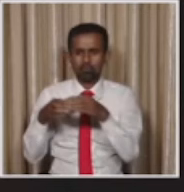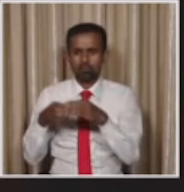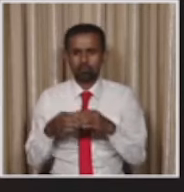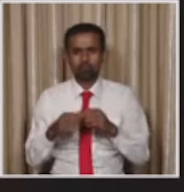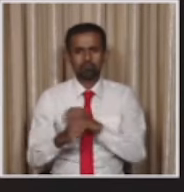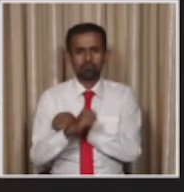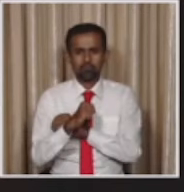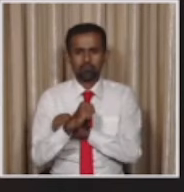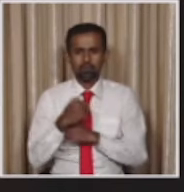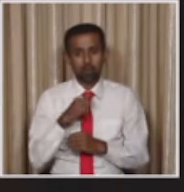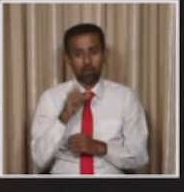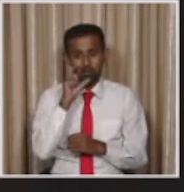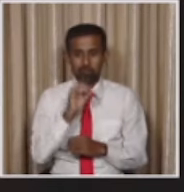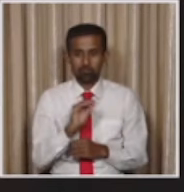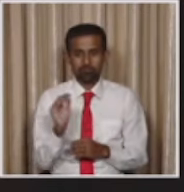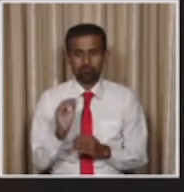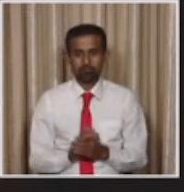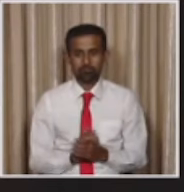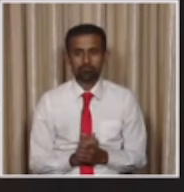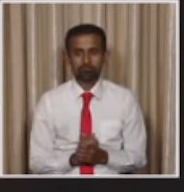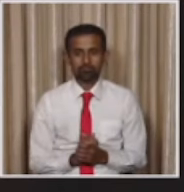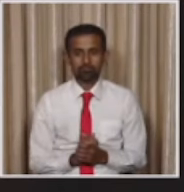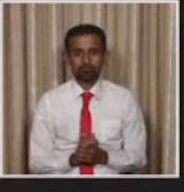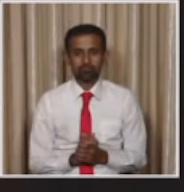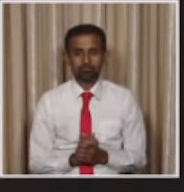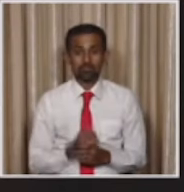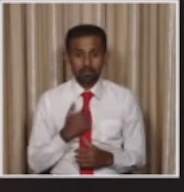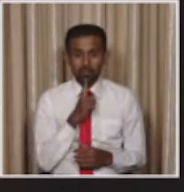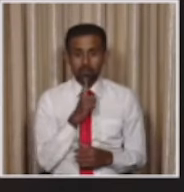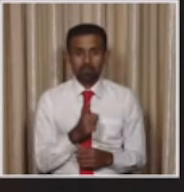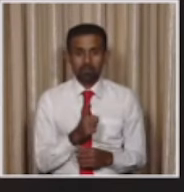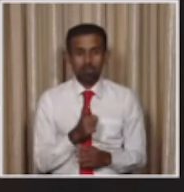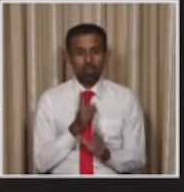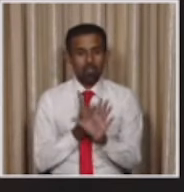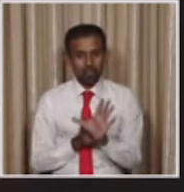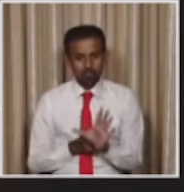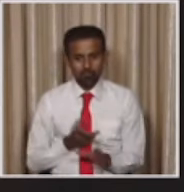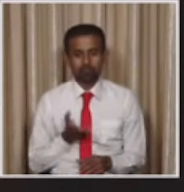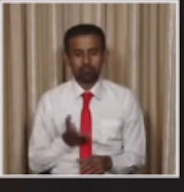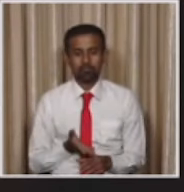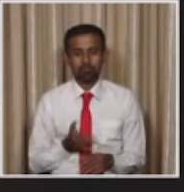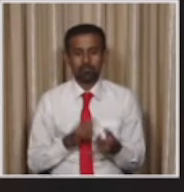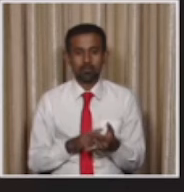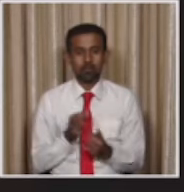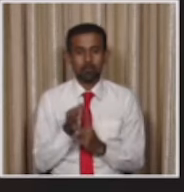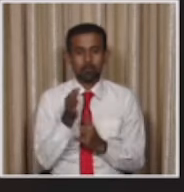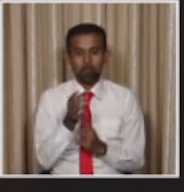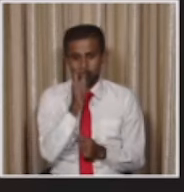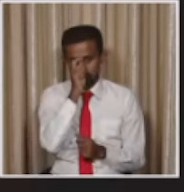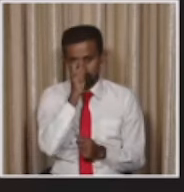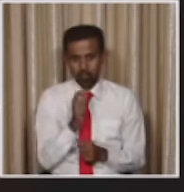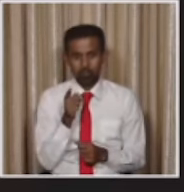ශක්තිමත්ද කියන එක අපි බලාගෙන ඉන්නවා. ඒ නිසාම අපි කියන්න කැමතියි නිරන්තරයෙන්ම සජිත් ප්‍රේමදාස